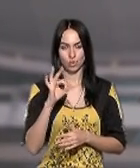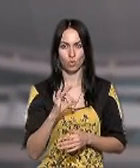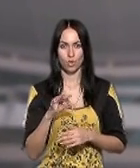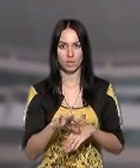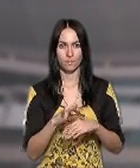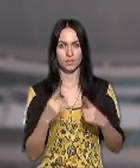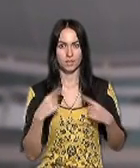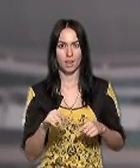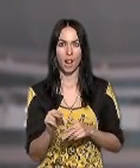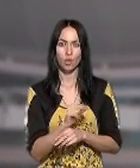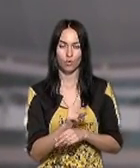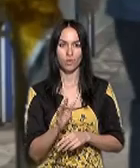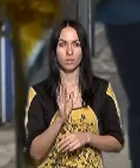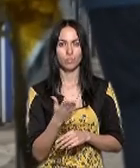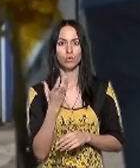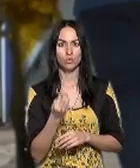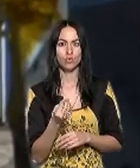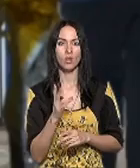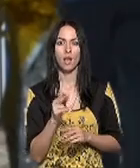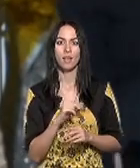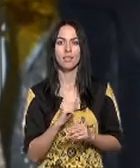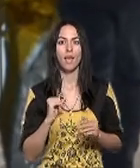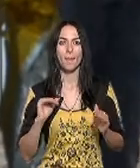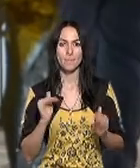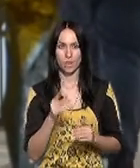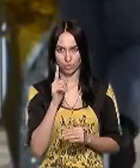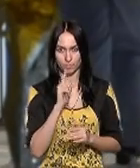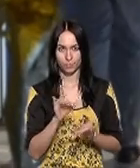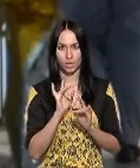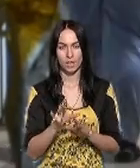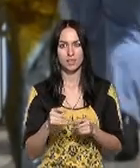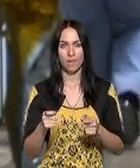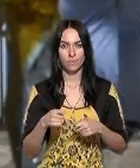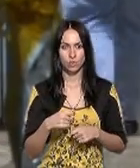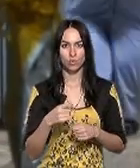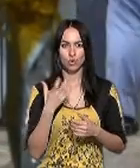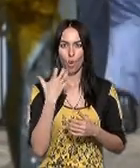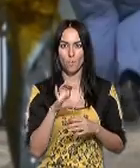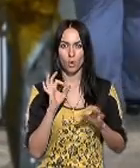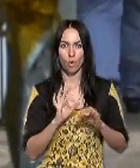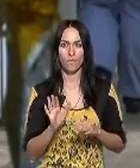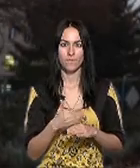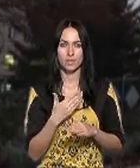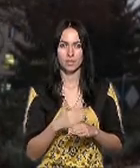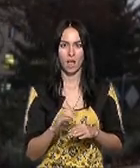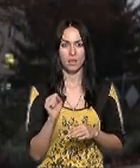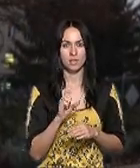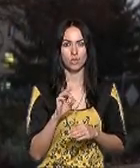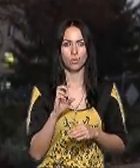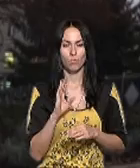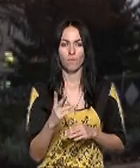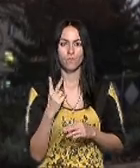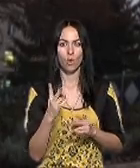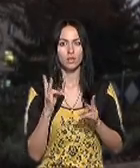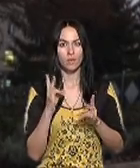тіла. Лікування триватиме ще щонайменше місяць, розповів завідуючий опіковим відділенням Аслан Цугоєв. Двоє травмованих у